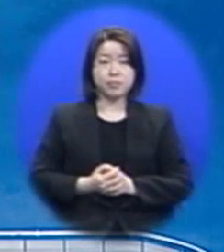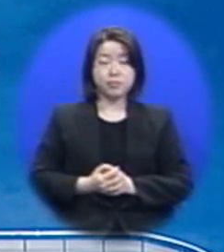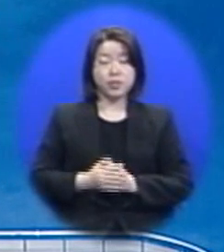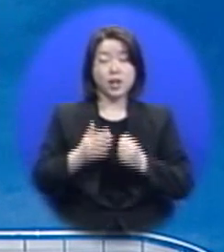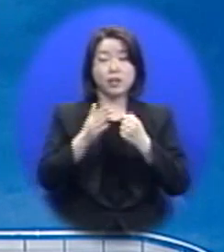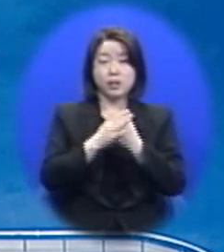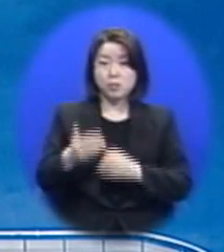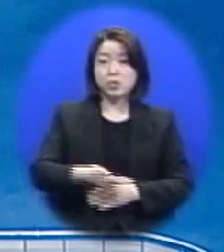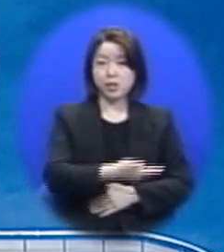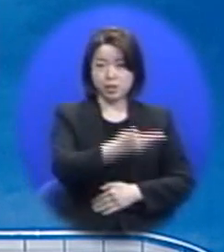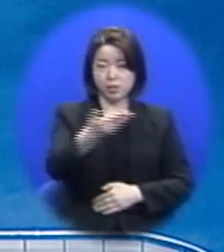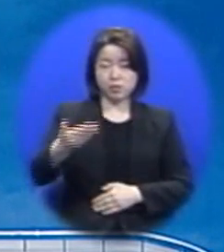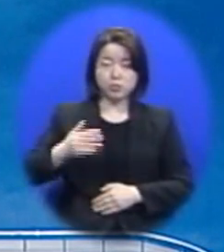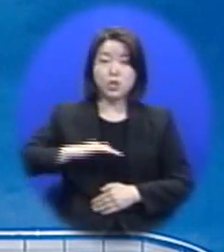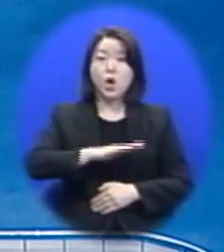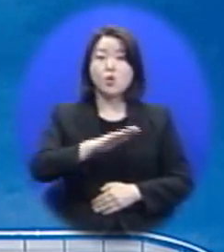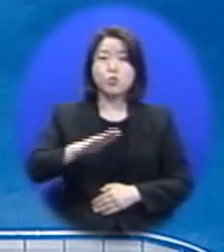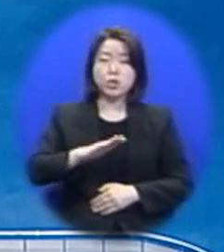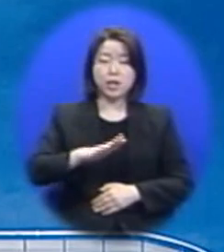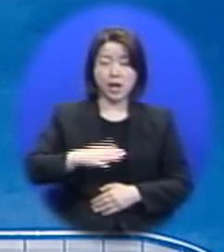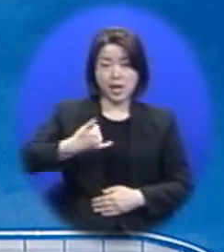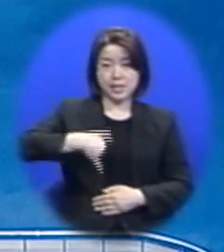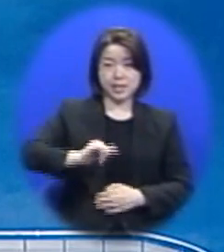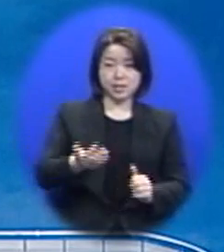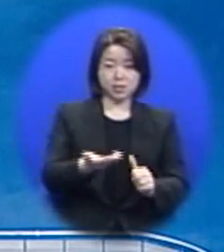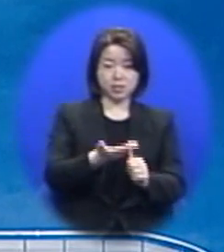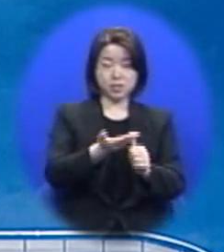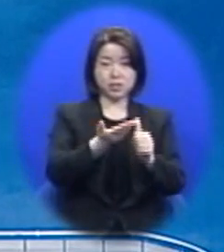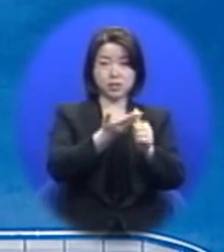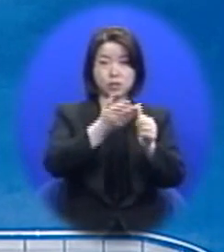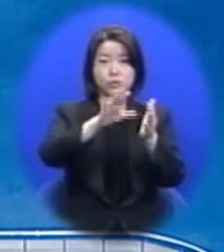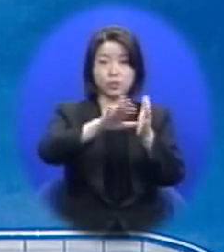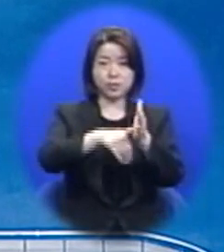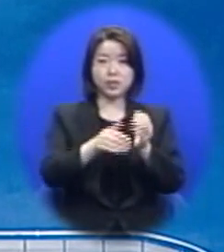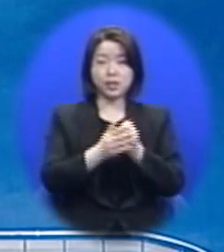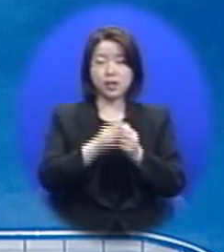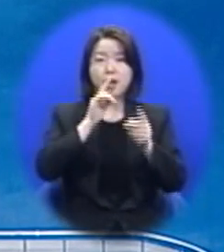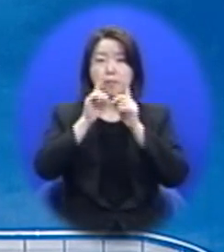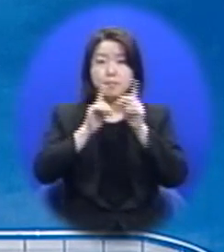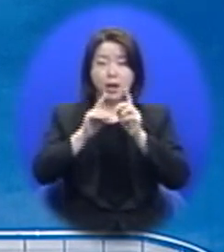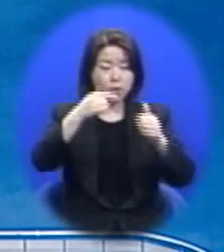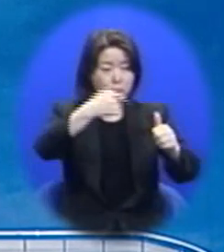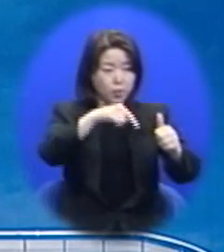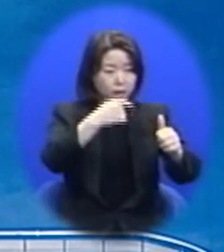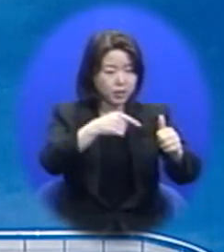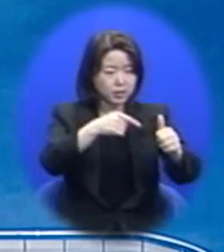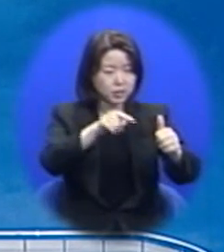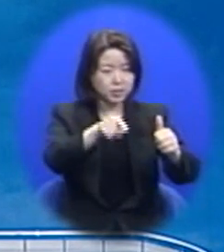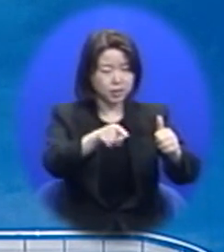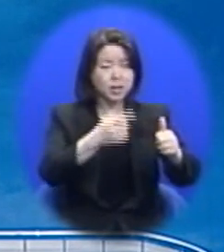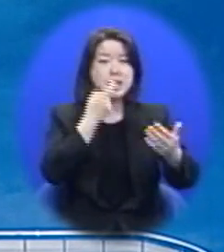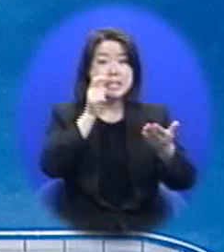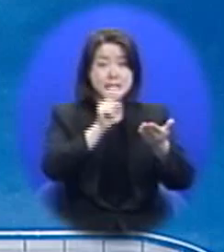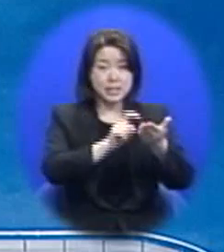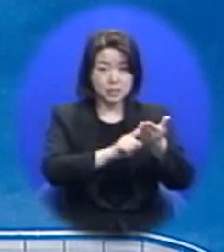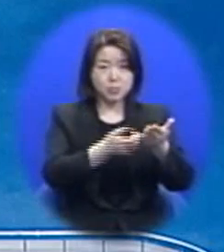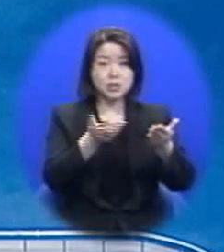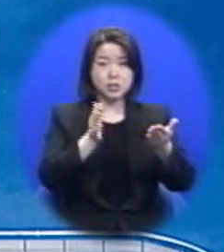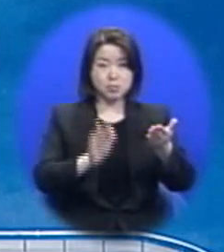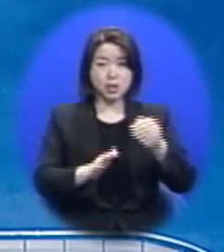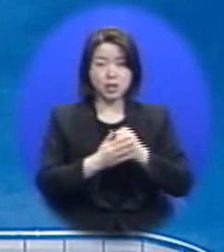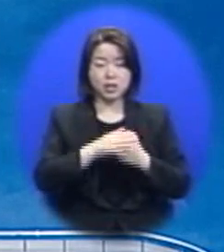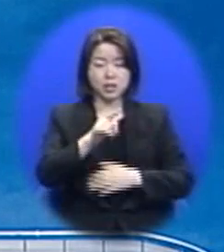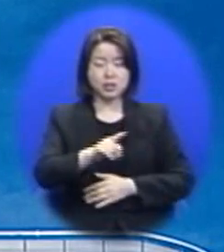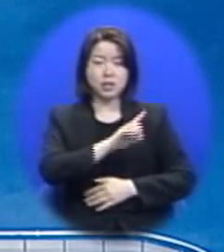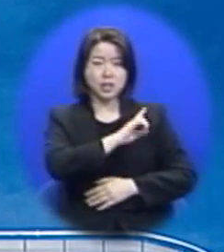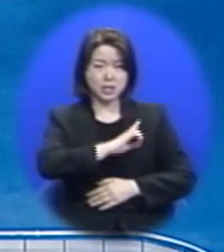그러므로 여러분, 우리가 자녀를 양육할 때 말로 가르치는 게 쉬워 보여도 그게